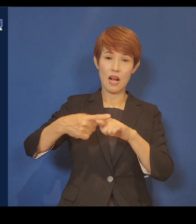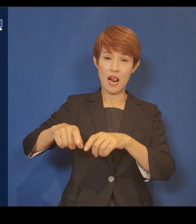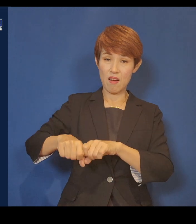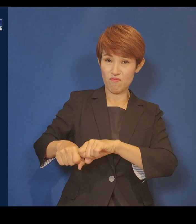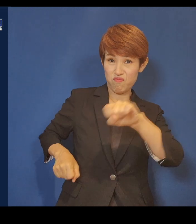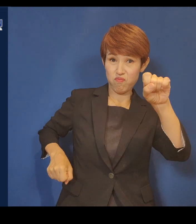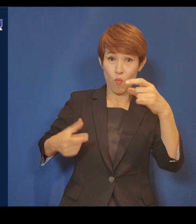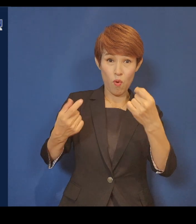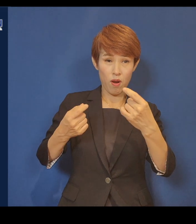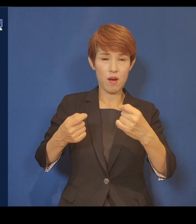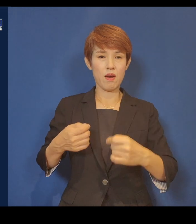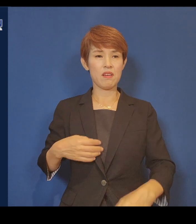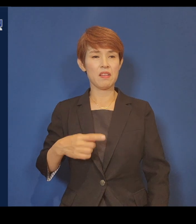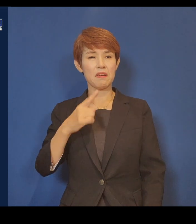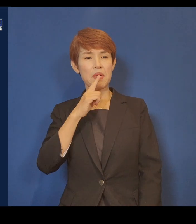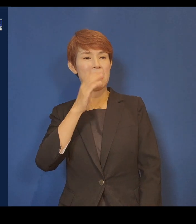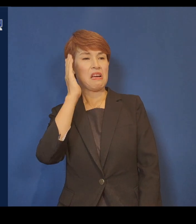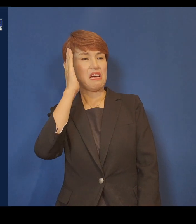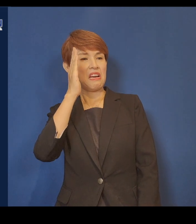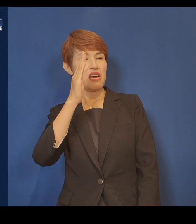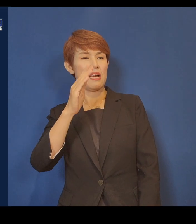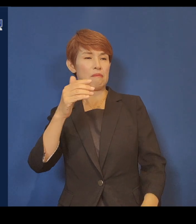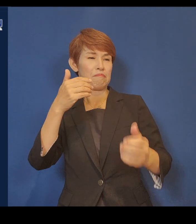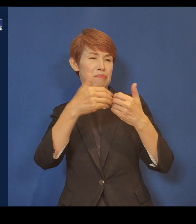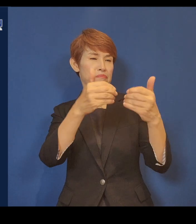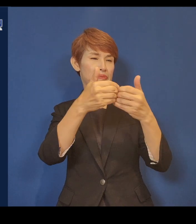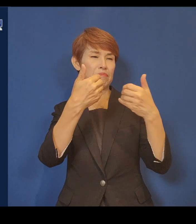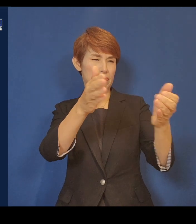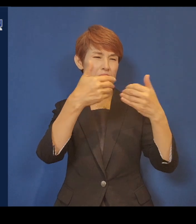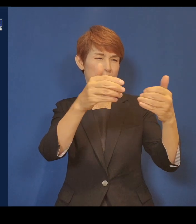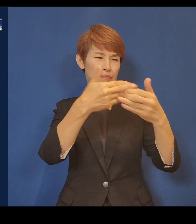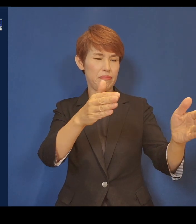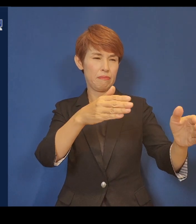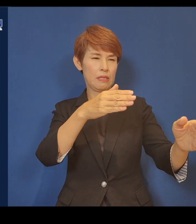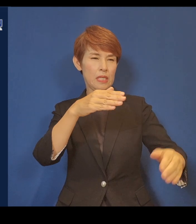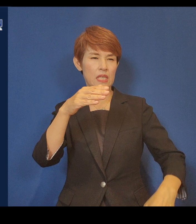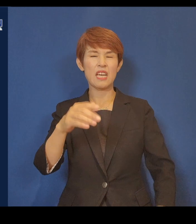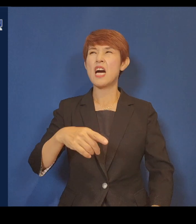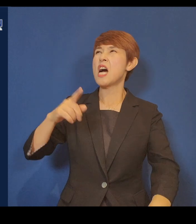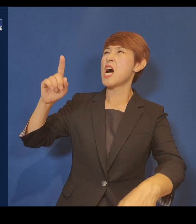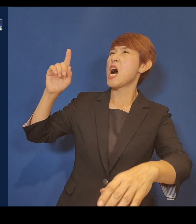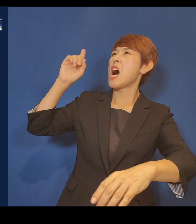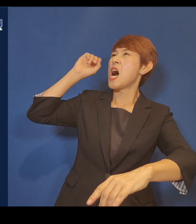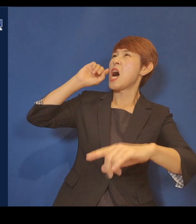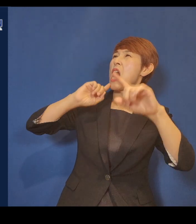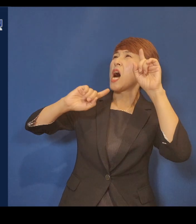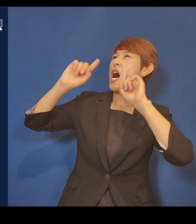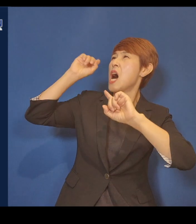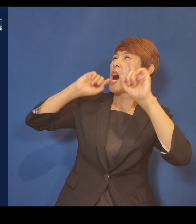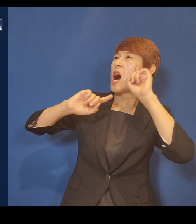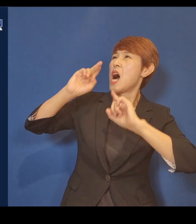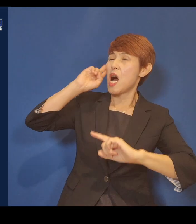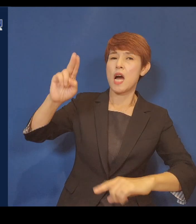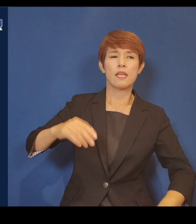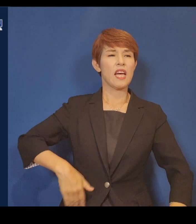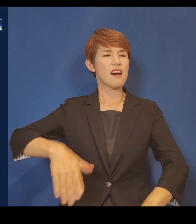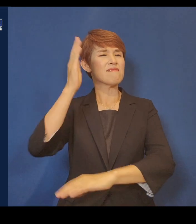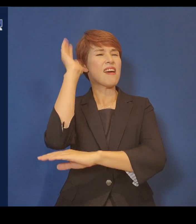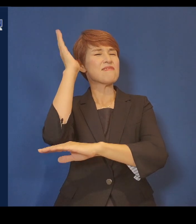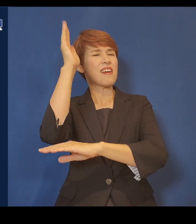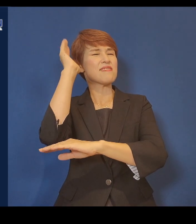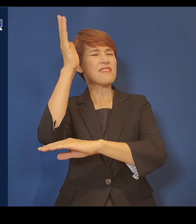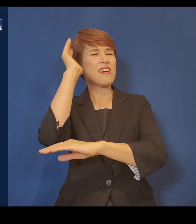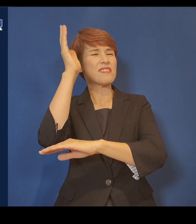사람이 말만 하면 사람들이 그 장검에 다 베어버려요. 다 찔려버려요. 자기는 열심히